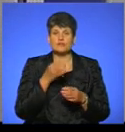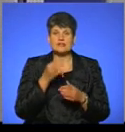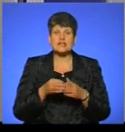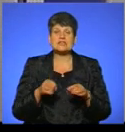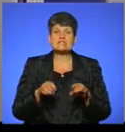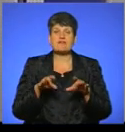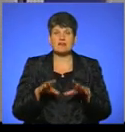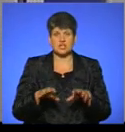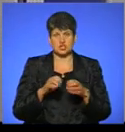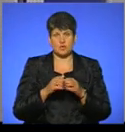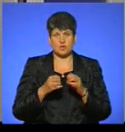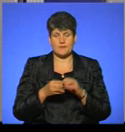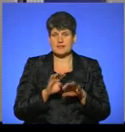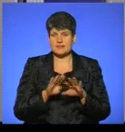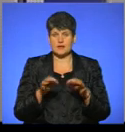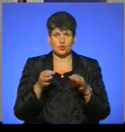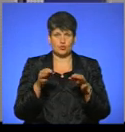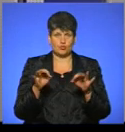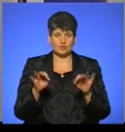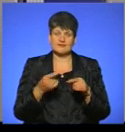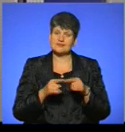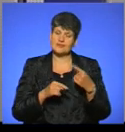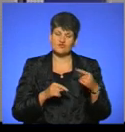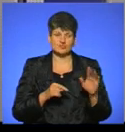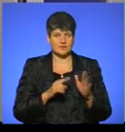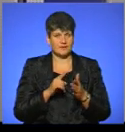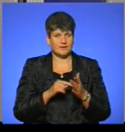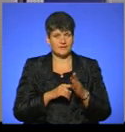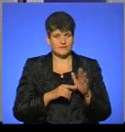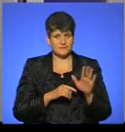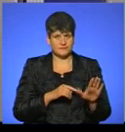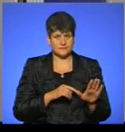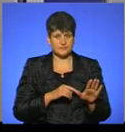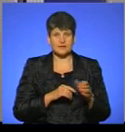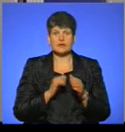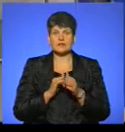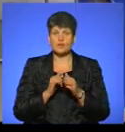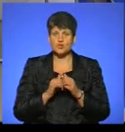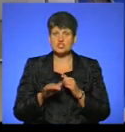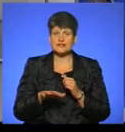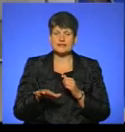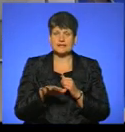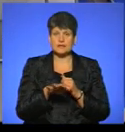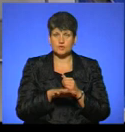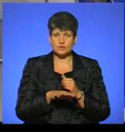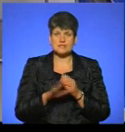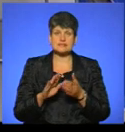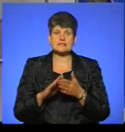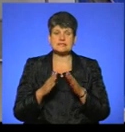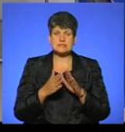також недопущення це таких інше забруднень? Питання. На кожній території за стан